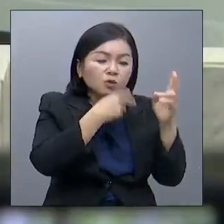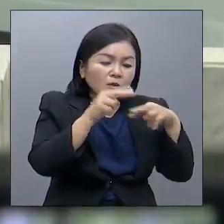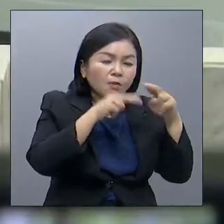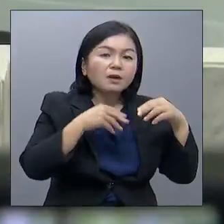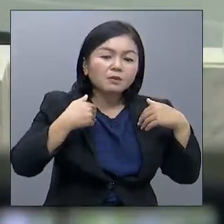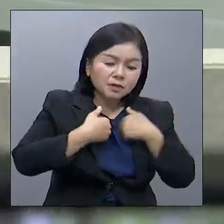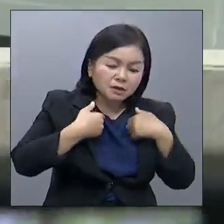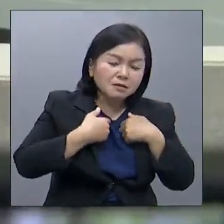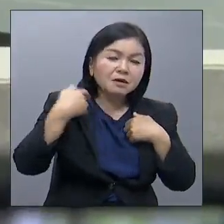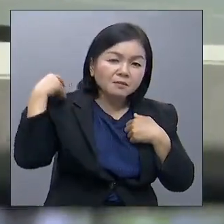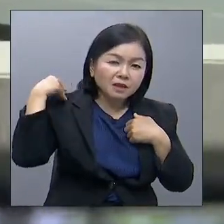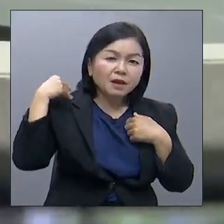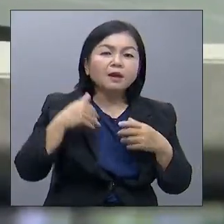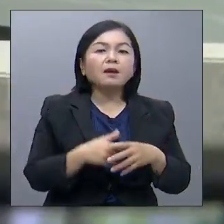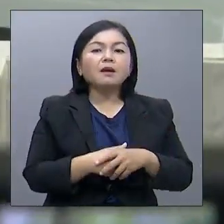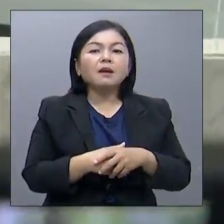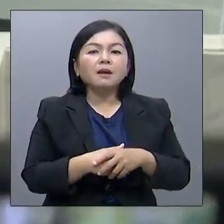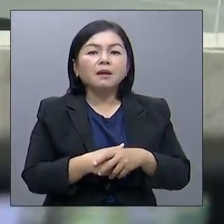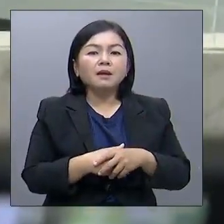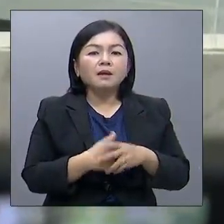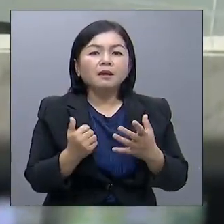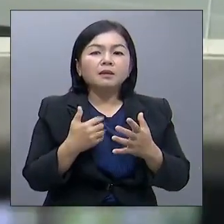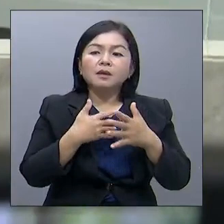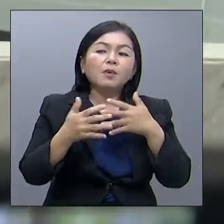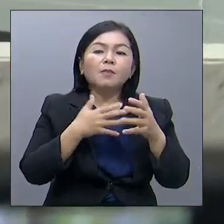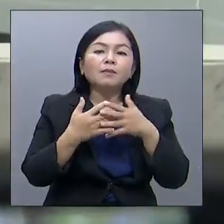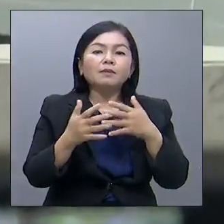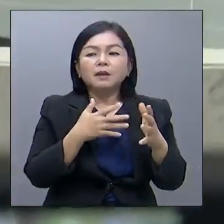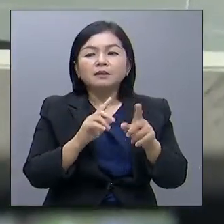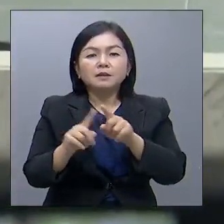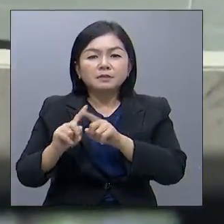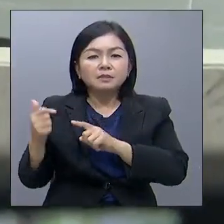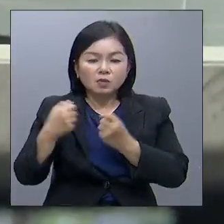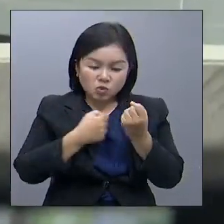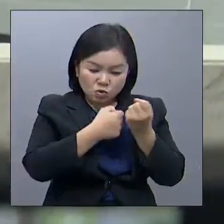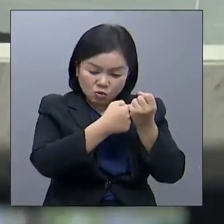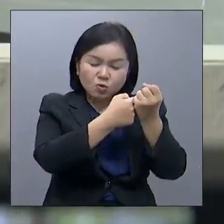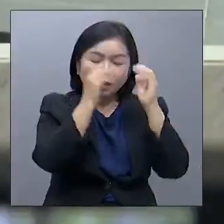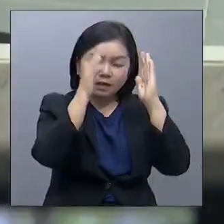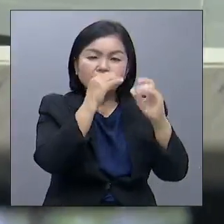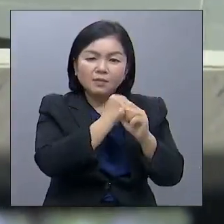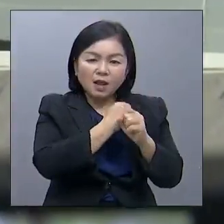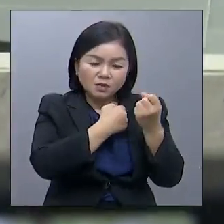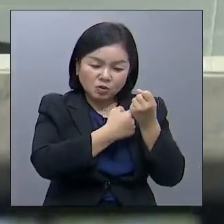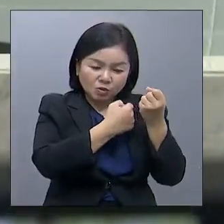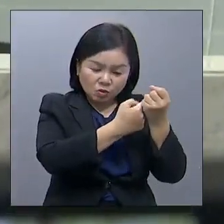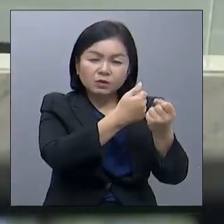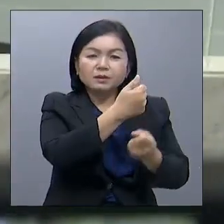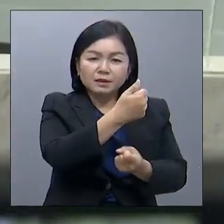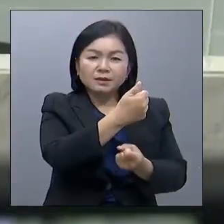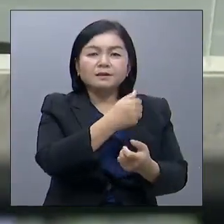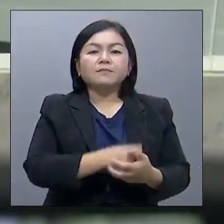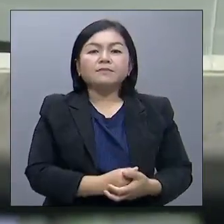แล้วนะคะยังแซวให้ไม่เป็นไรทุกคนก็ผลัดพักได้ท่านท่านสู้จริงๆอ่ะค่ะแล้วก็ฟิตมากอันนี้ก็ขอ